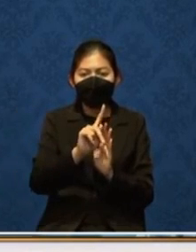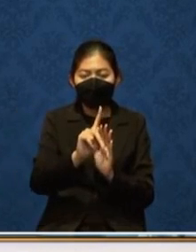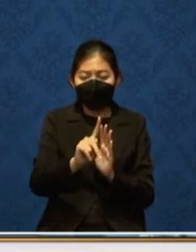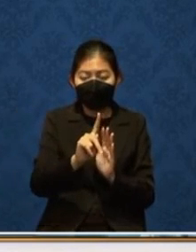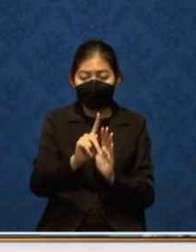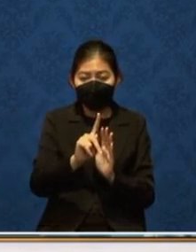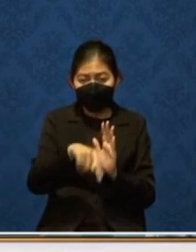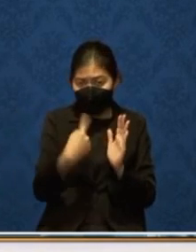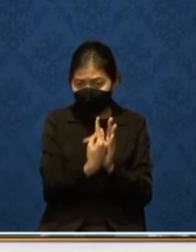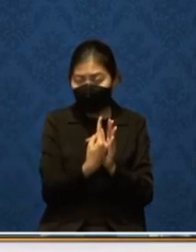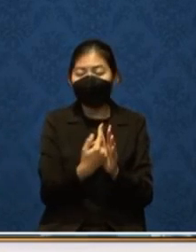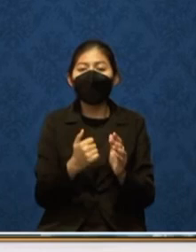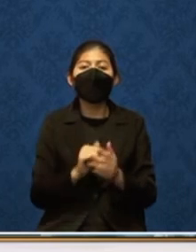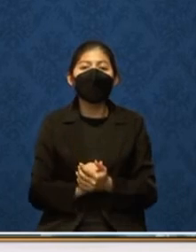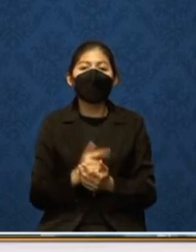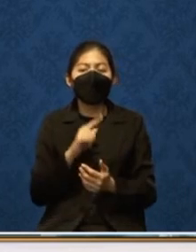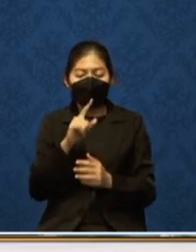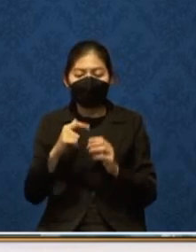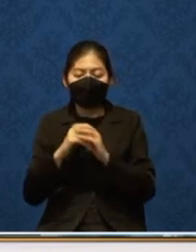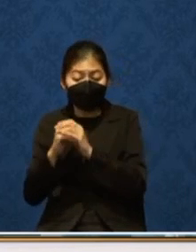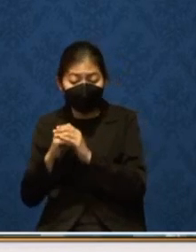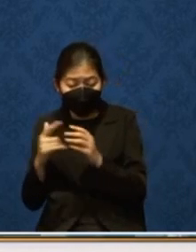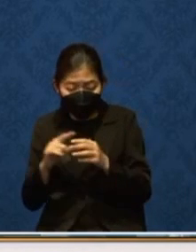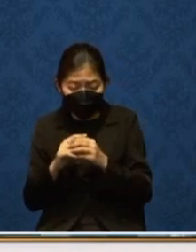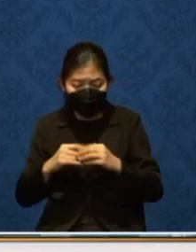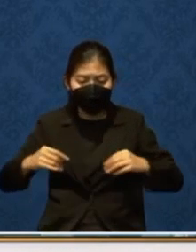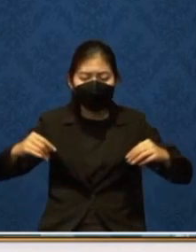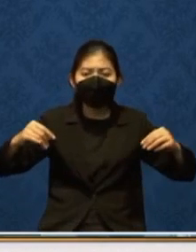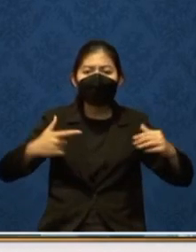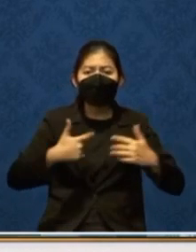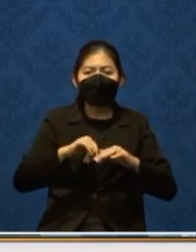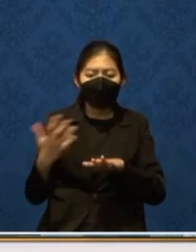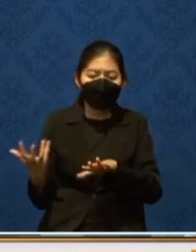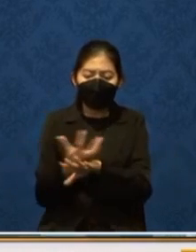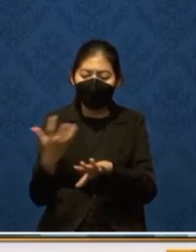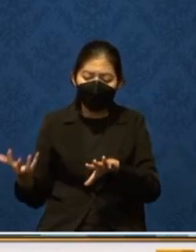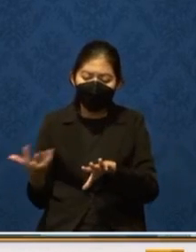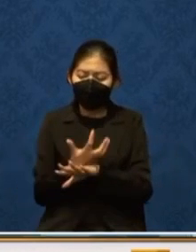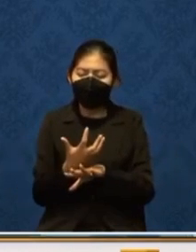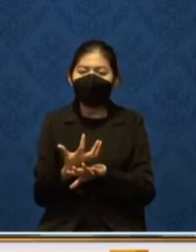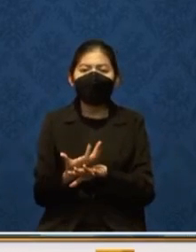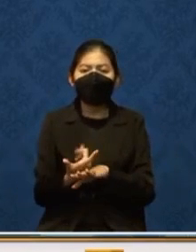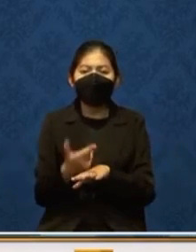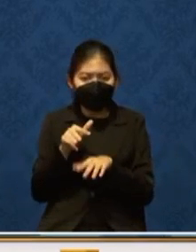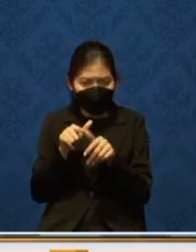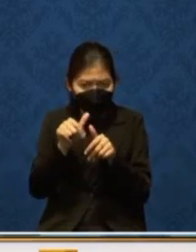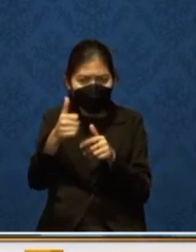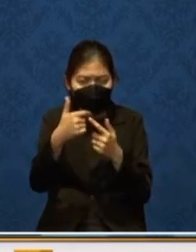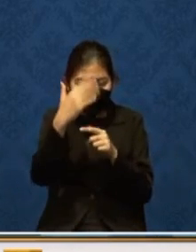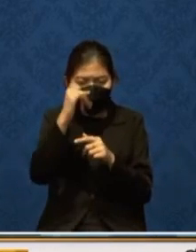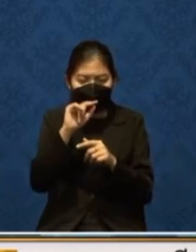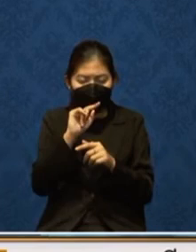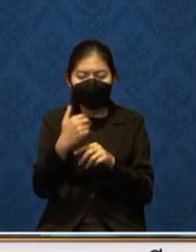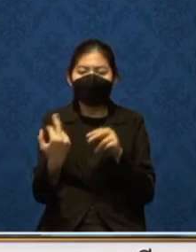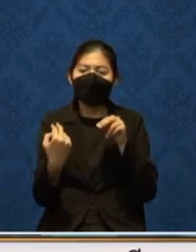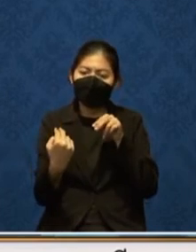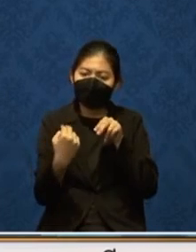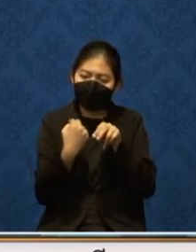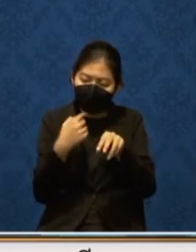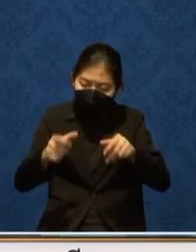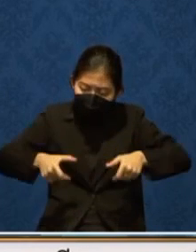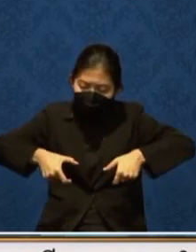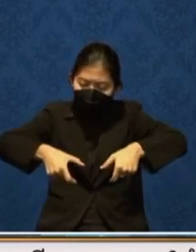การบรozanการในการเชื่อมจีนถามวาทำไปเพื่ออะไรเพื่อขนของเป็หักแล้วนั่นกคือเหตุผลทตองใช้รถไฟทางคู่เป็นหลัก